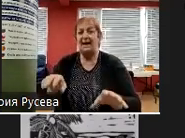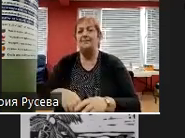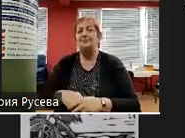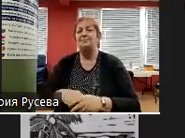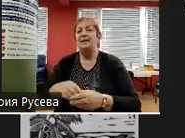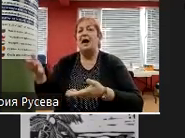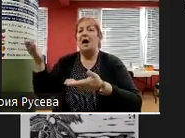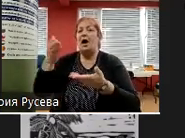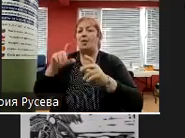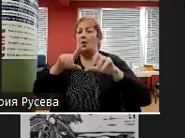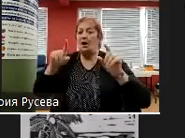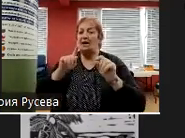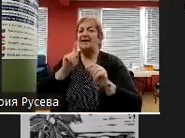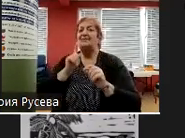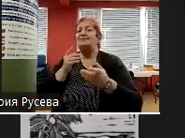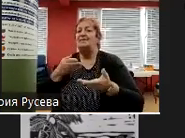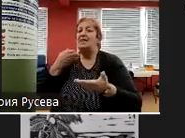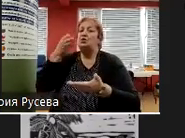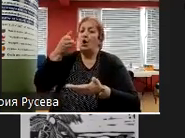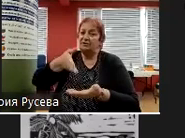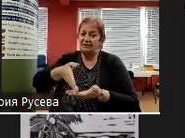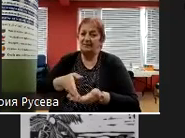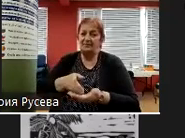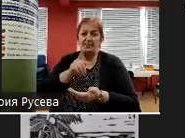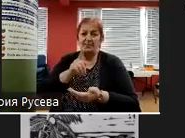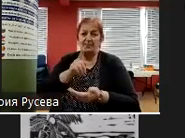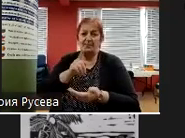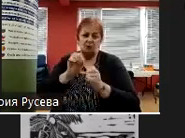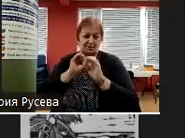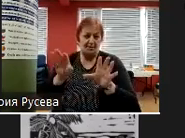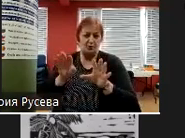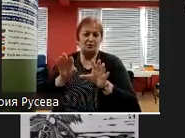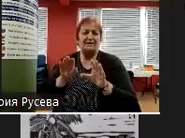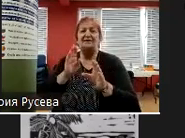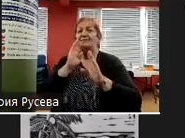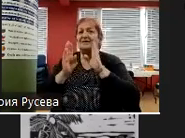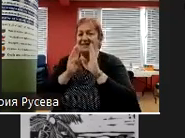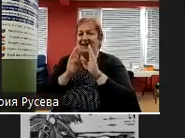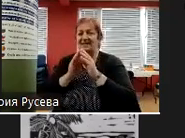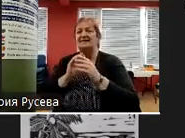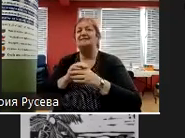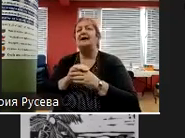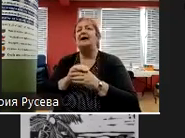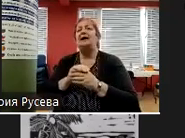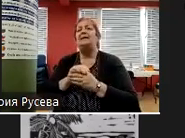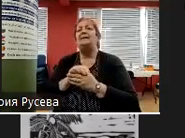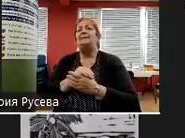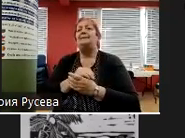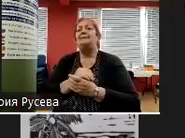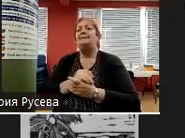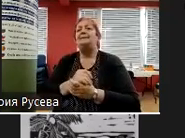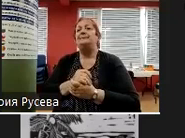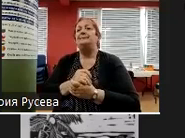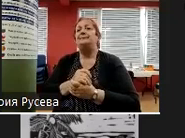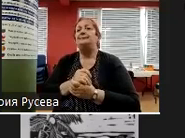Поканите трябва да бъдат достъпни, значи може да се пуснат и в интернет сайта на организацията